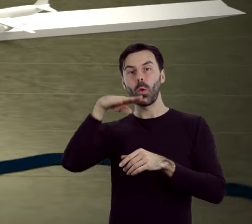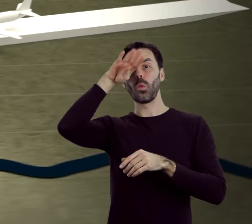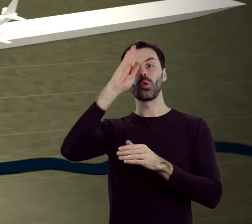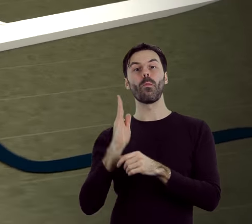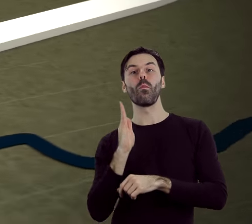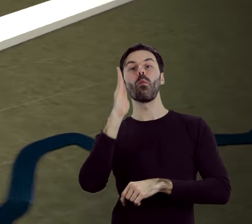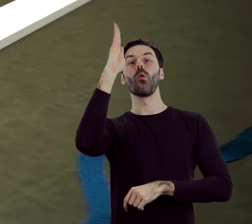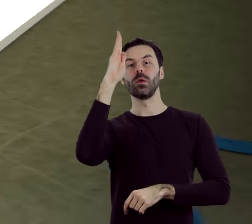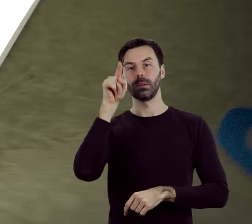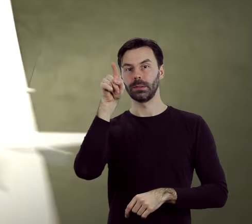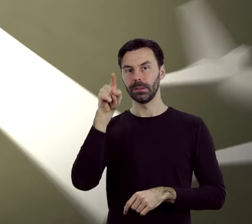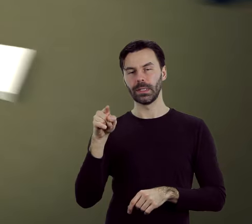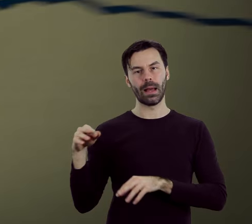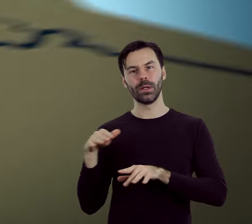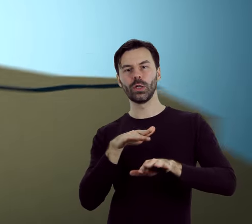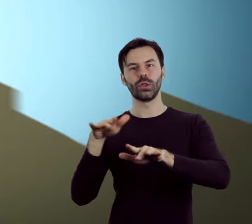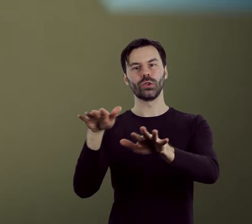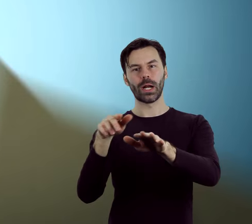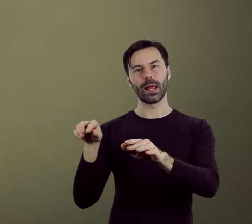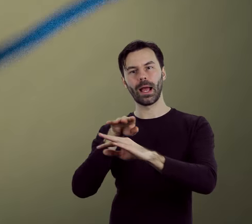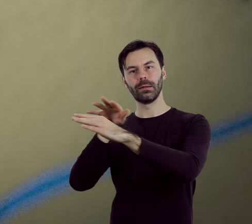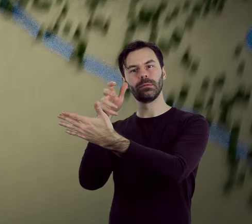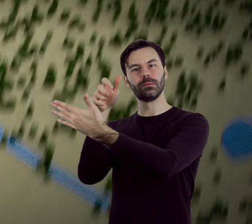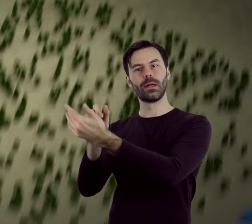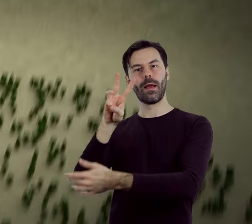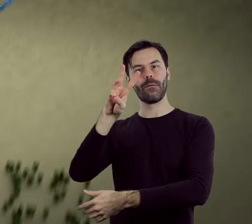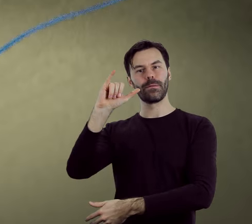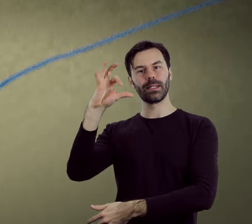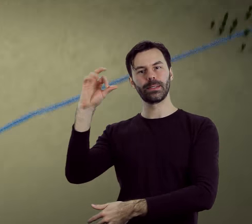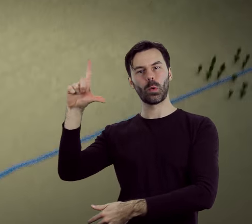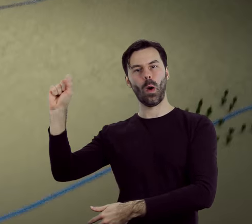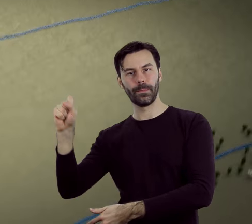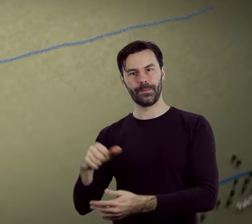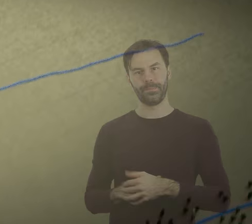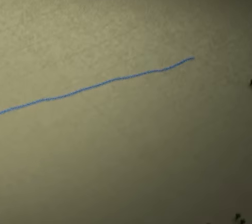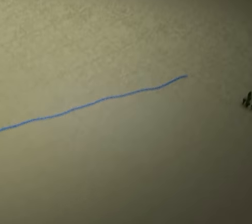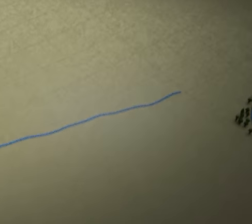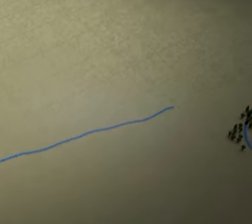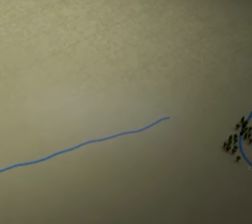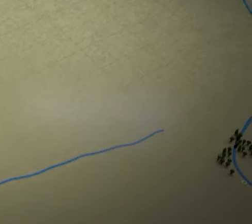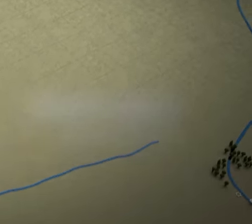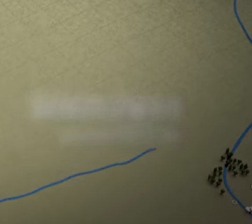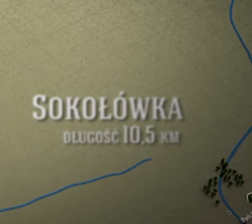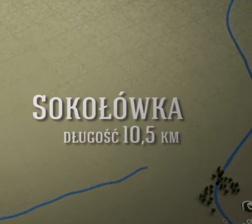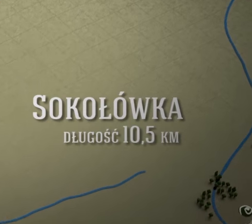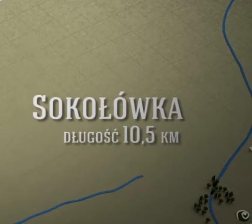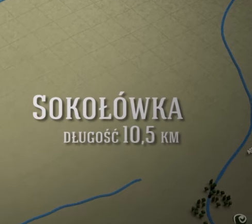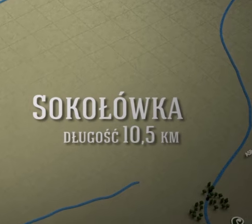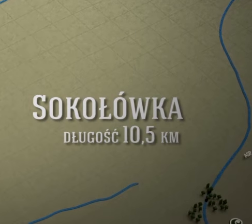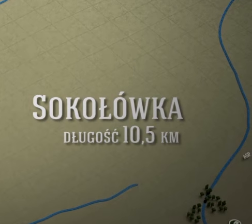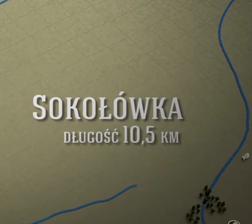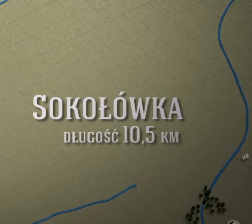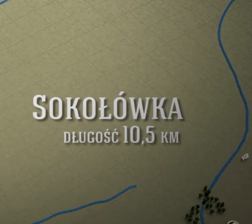Zostawiamy zlewnie Odry i przenosimy się do północnej Łodzi, do rzek, których wody trafiają do Wisły.